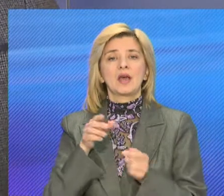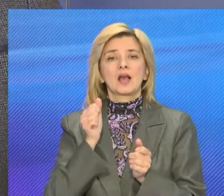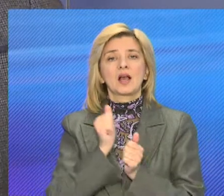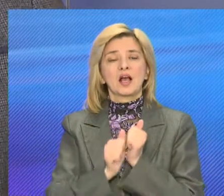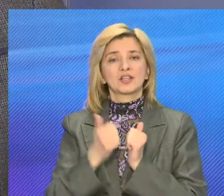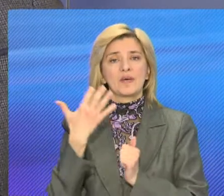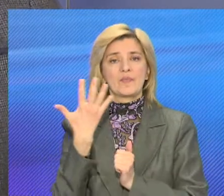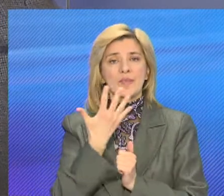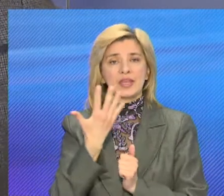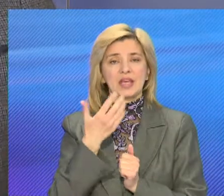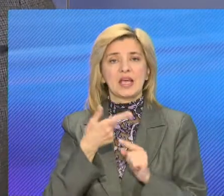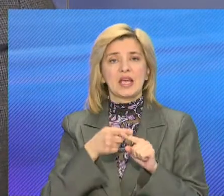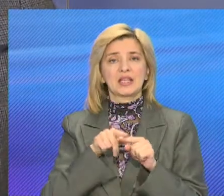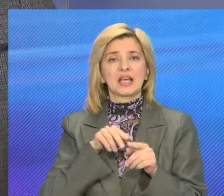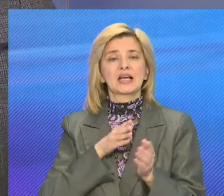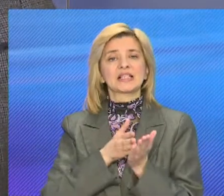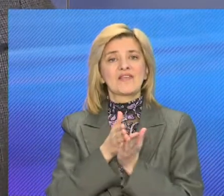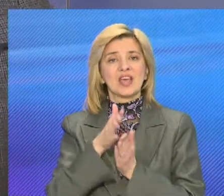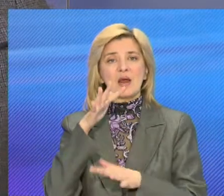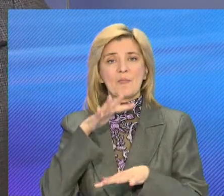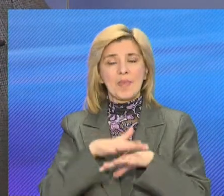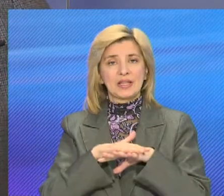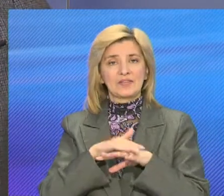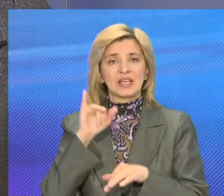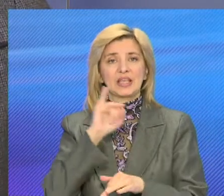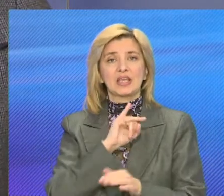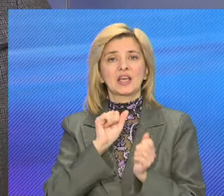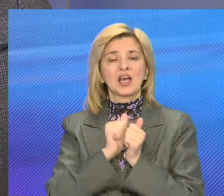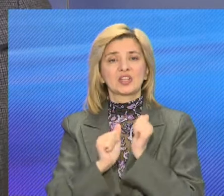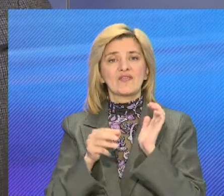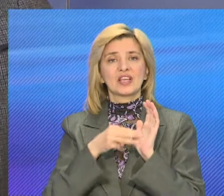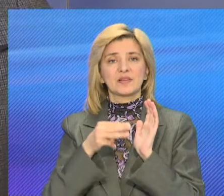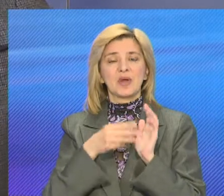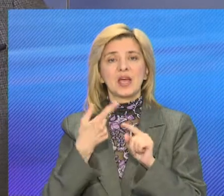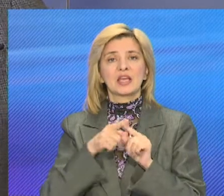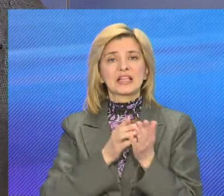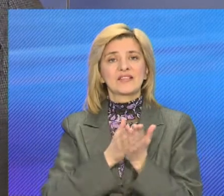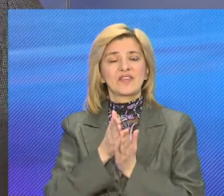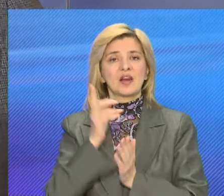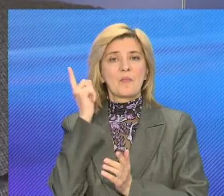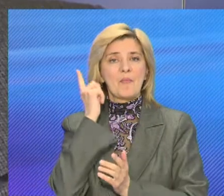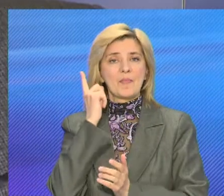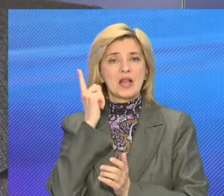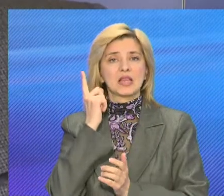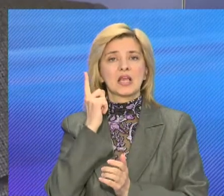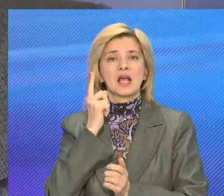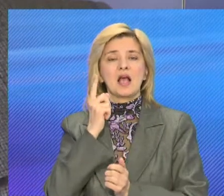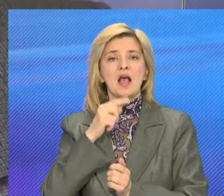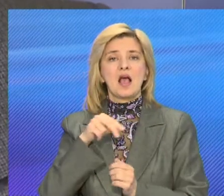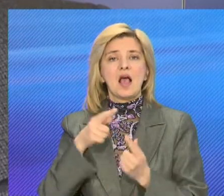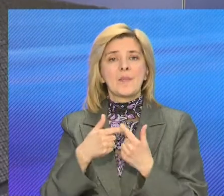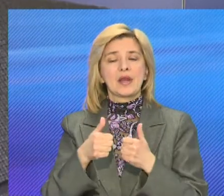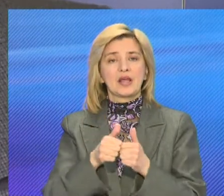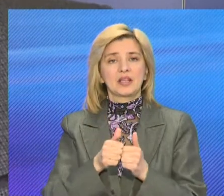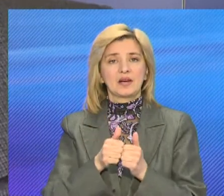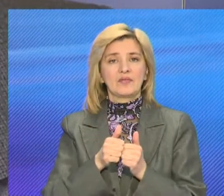пятая – это сфера банковская, и каждая восьмая – это сфера работы мобильных операторов. Уже люди, даже изучив